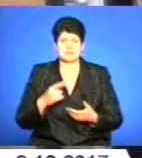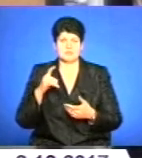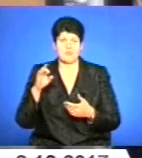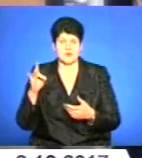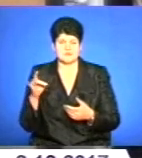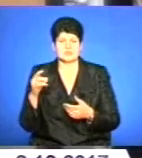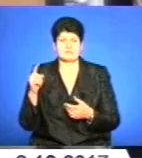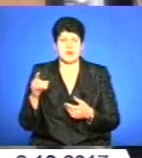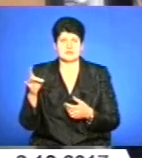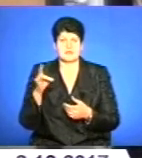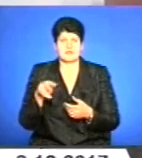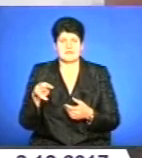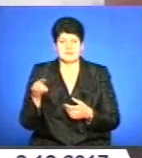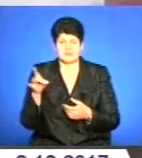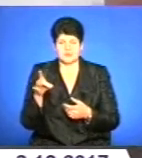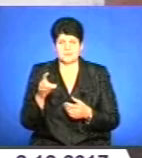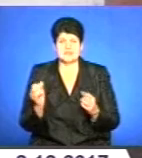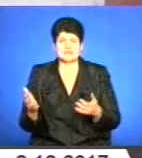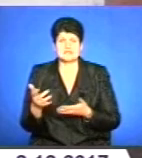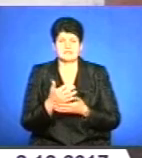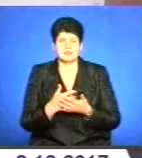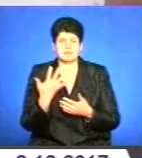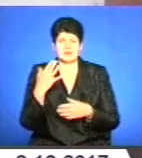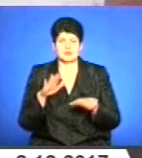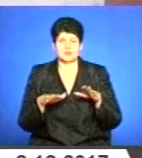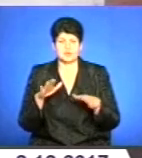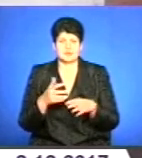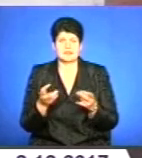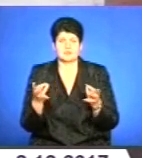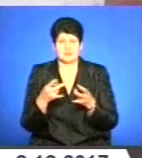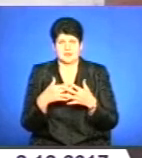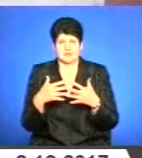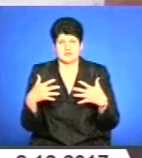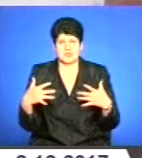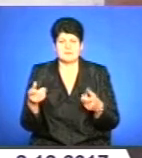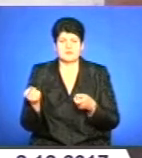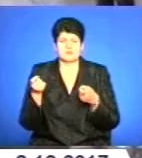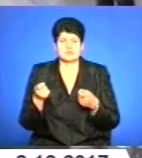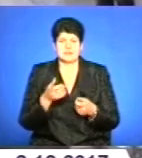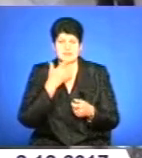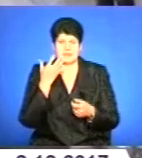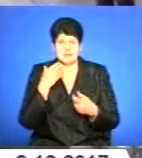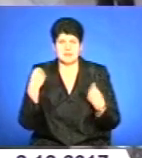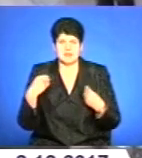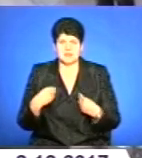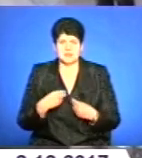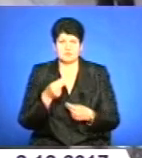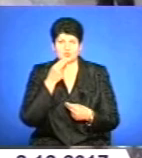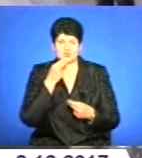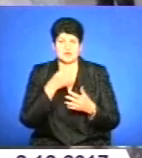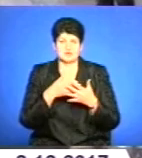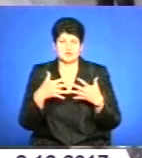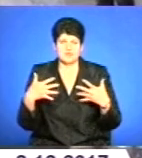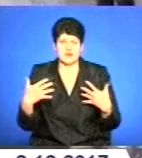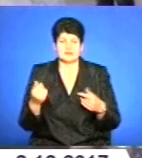і Лановецького районів. Зібрали 5 тонн найнеобхідніших речей. Військовим везуть теплі речі, продукти харчування, маскувальні